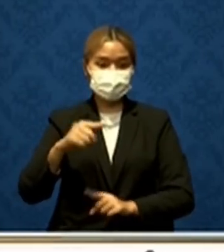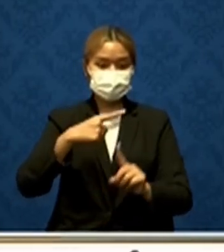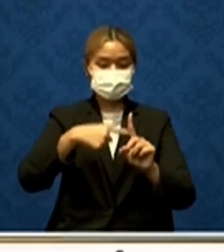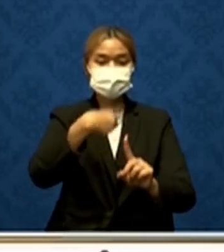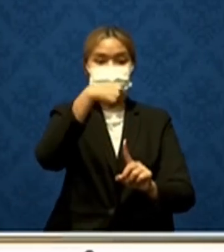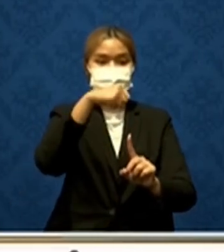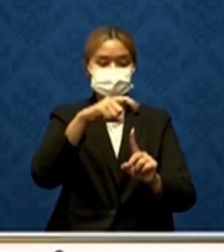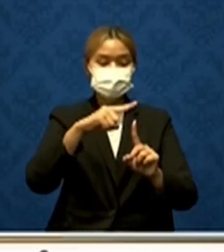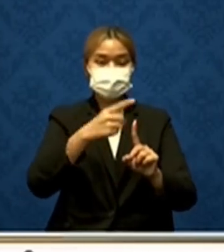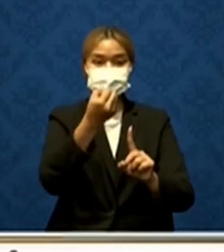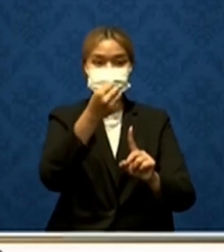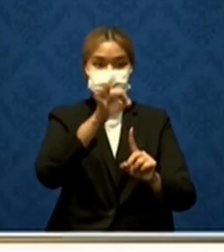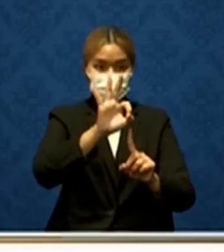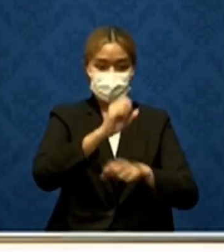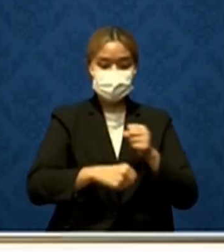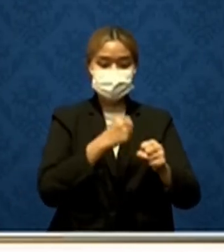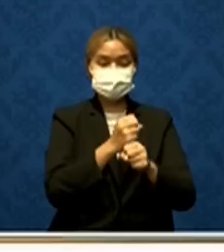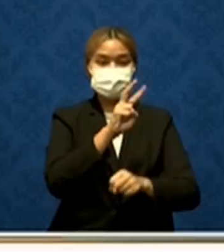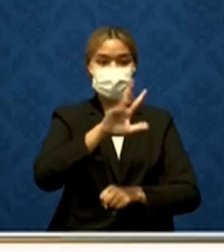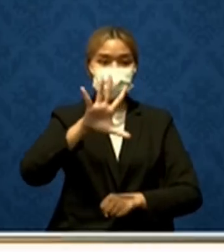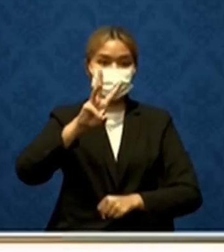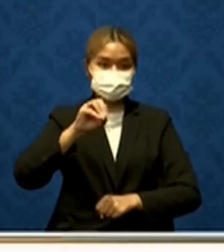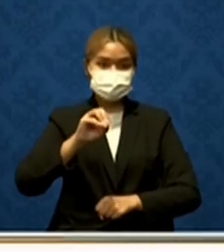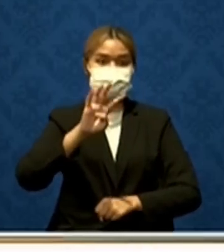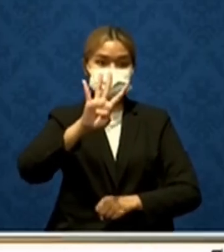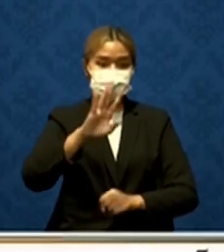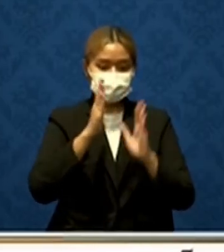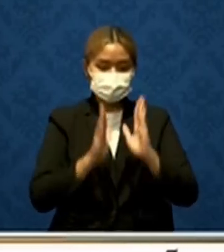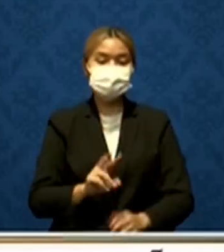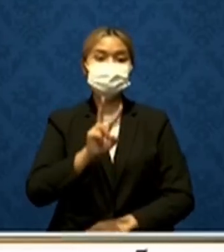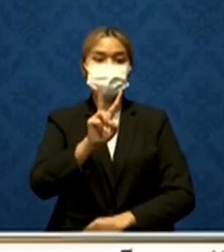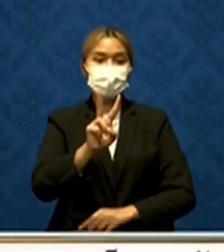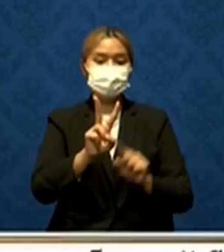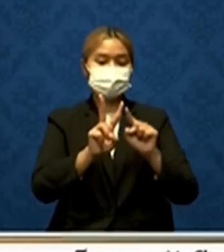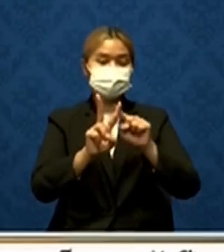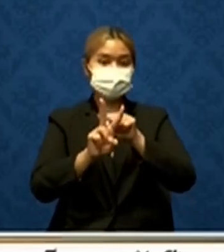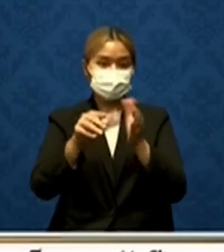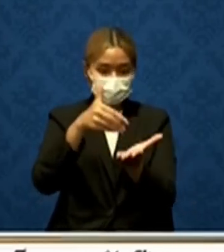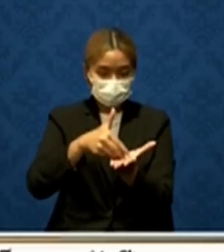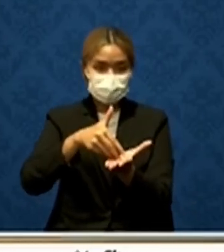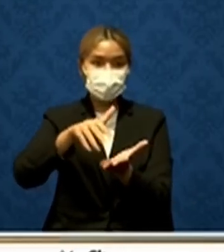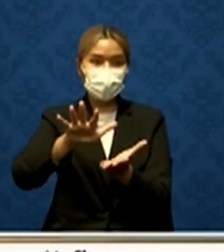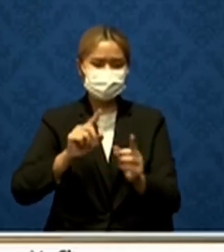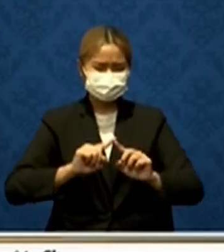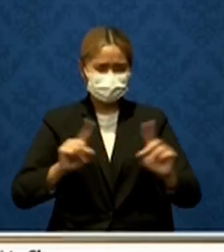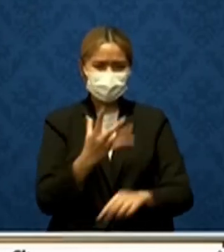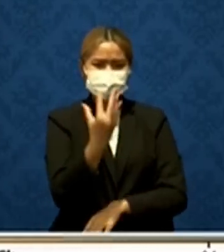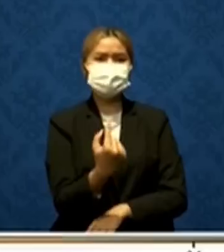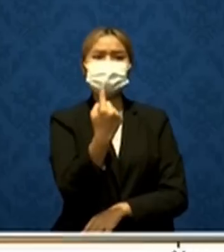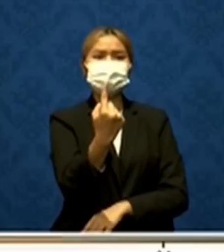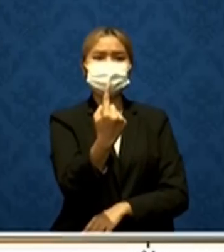ตุลาคมปลายปีที่แล้วครับ 2รายแต่มามีปัญหา 1รายอย่างไรออกไม่ได้